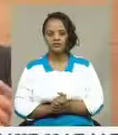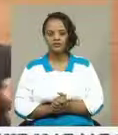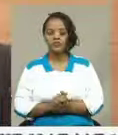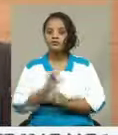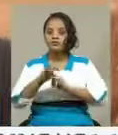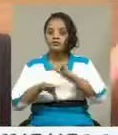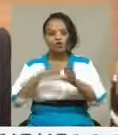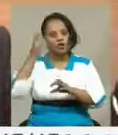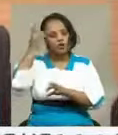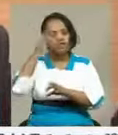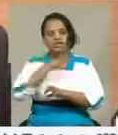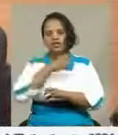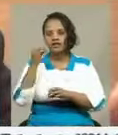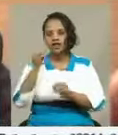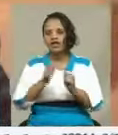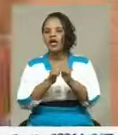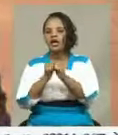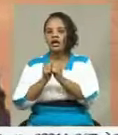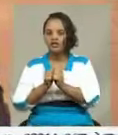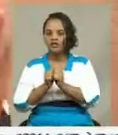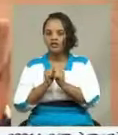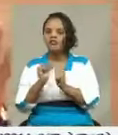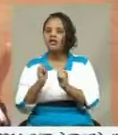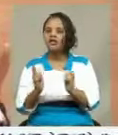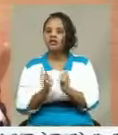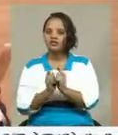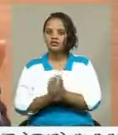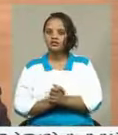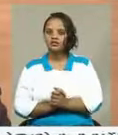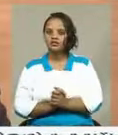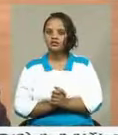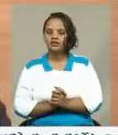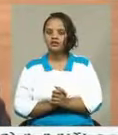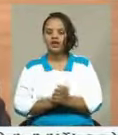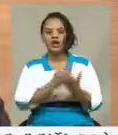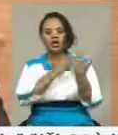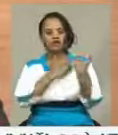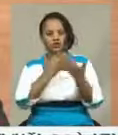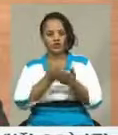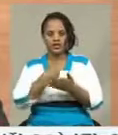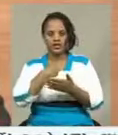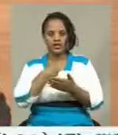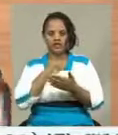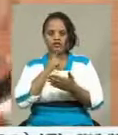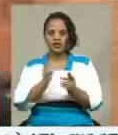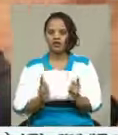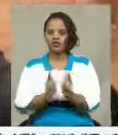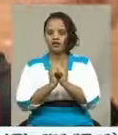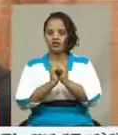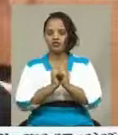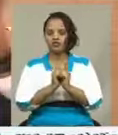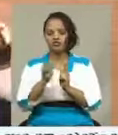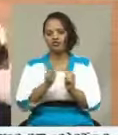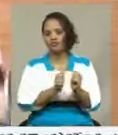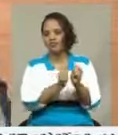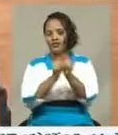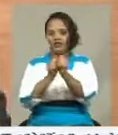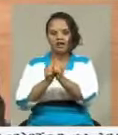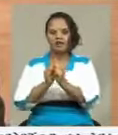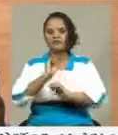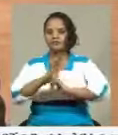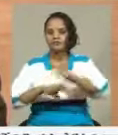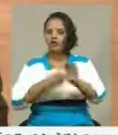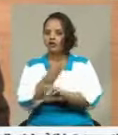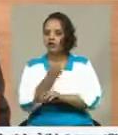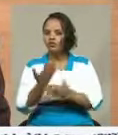ምክክር ኮሚሽኑና የጋራ ምክር ቤቱን እኔ ያገናኛለሁ፣ ይህን ኃላፊነት ወስጄ እኔ ያገናኛለሁ። እነሱ በጋራ መክረው